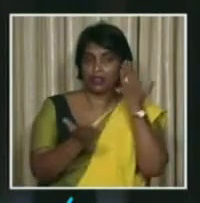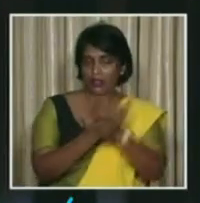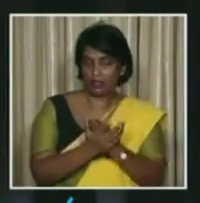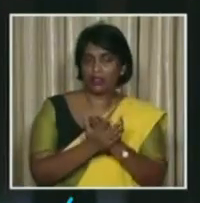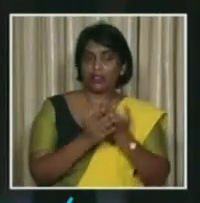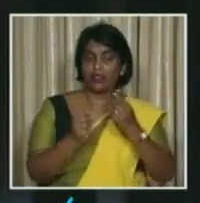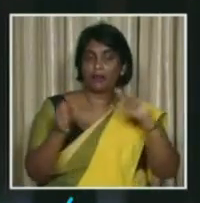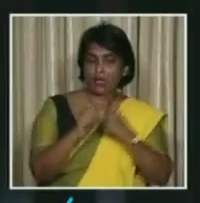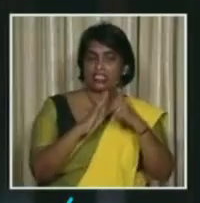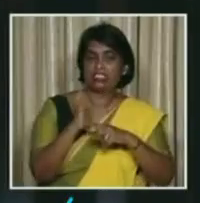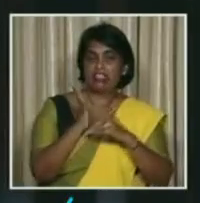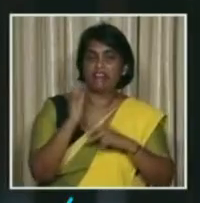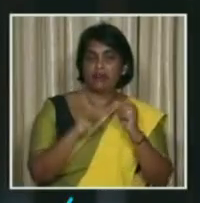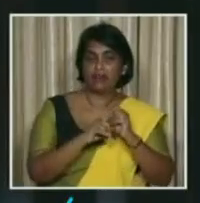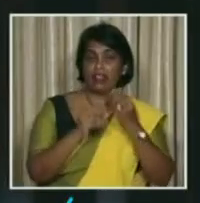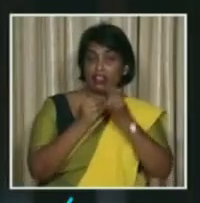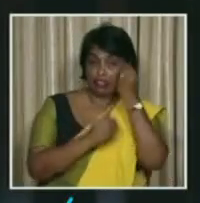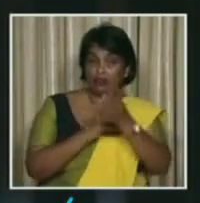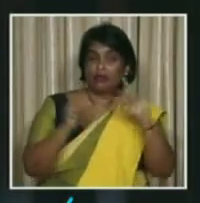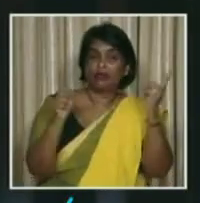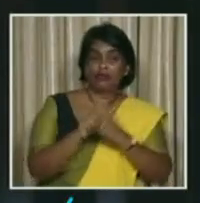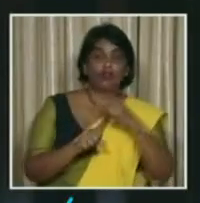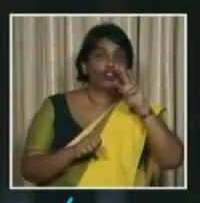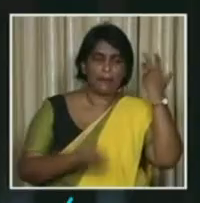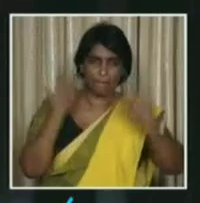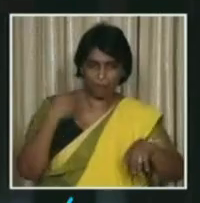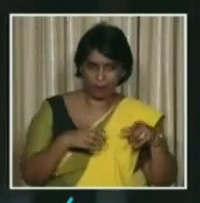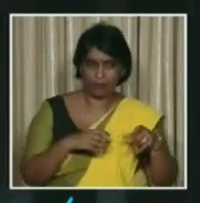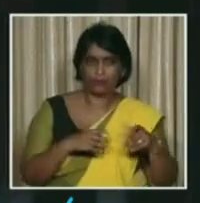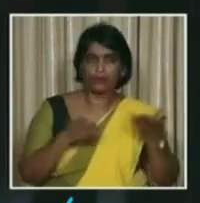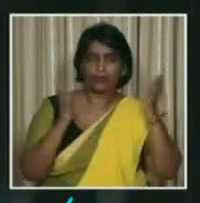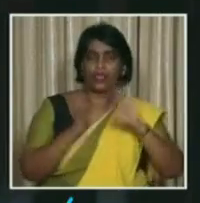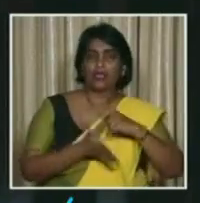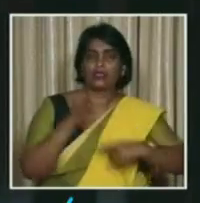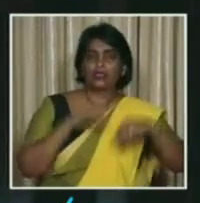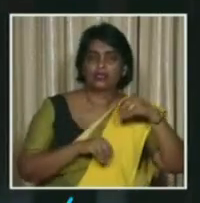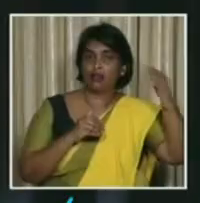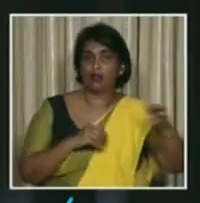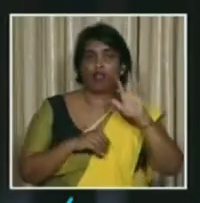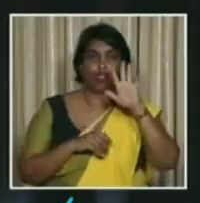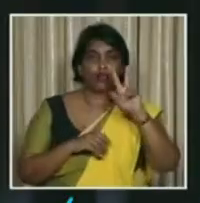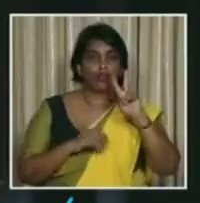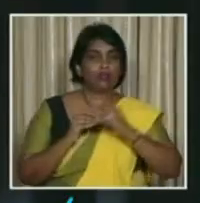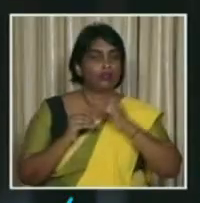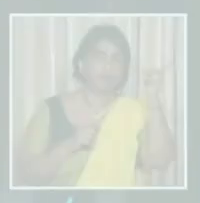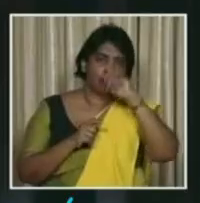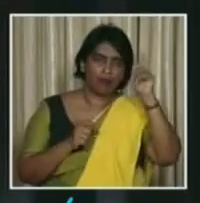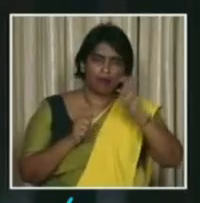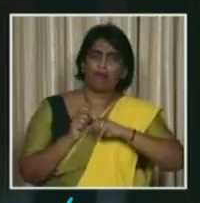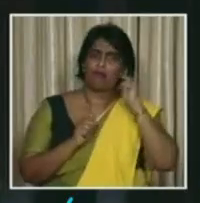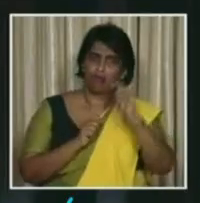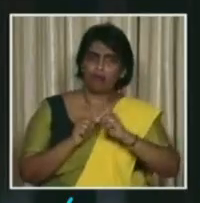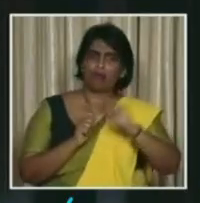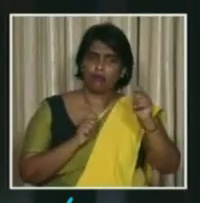මැරුවා ජනතා විමුක්ති පෙරමුණේ. දීපු දීපේ කා මැරුවා 300 ගානක් මැරුවා. අවසානයේ ඡන්දේ කල් දැම්ම 92ට දිගටම පඩි දුන්නා.